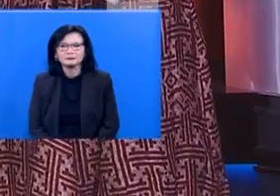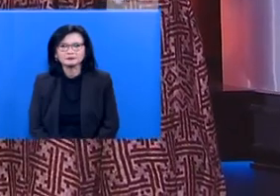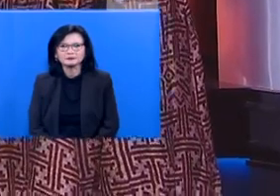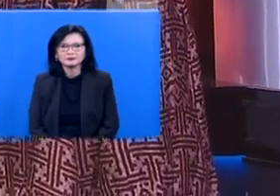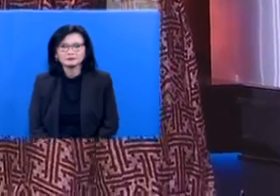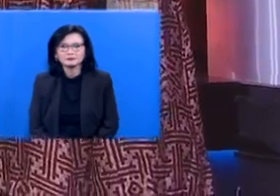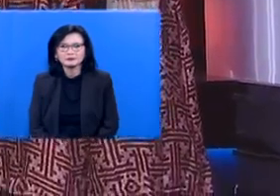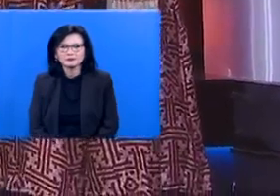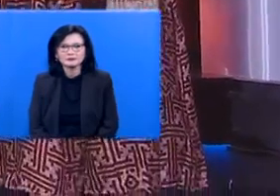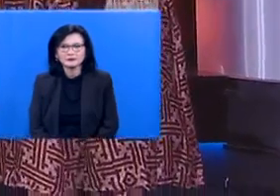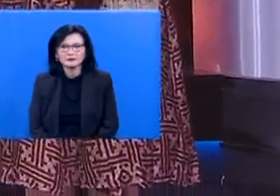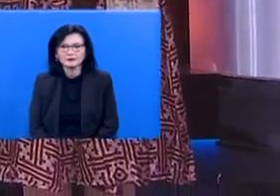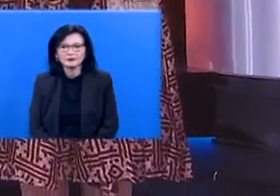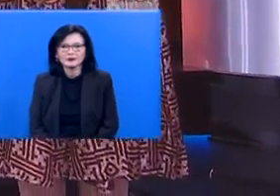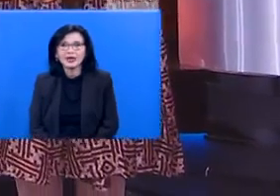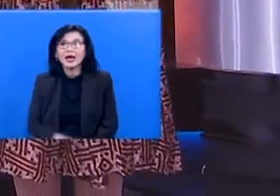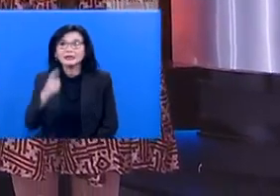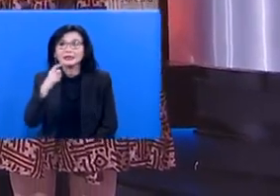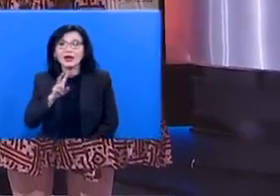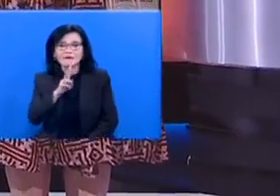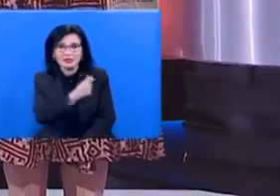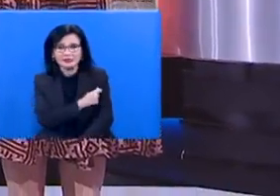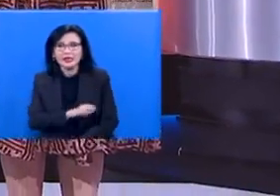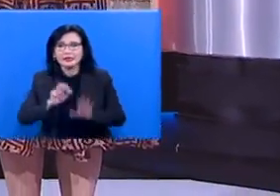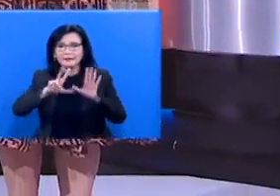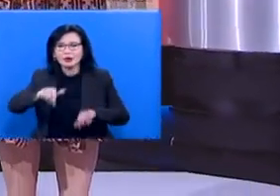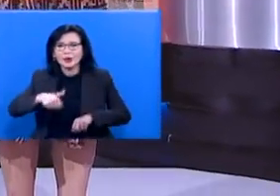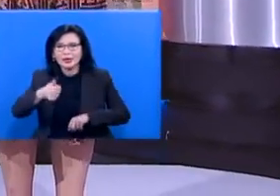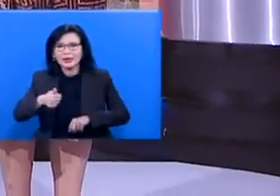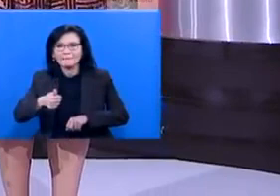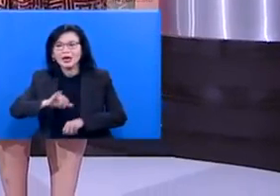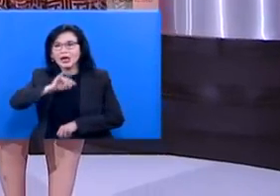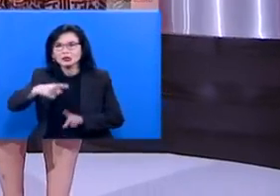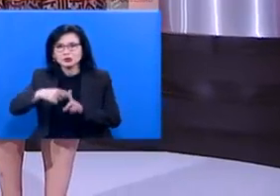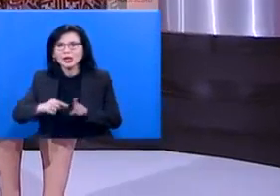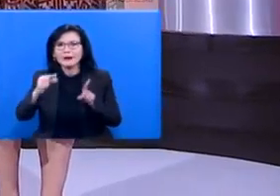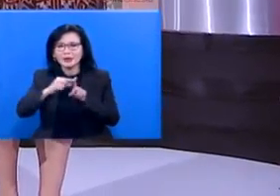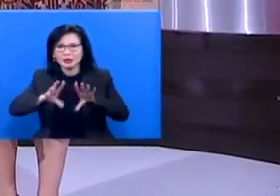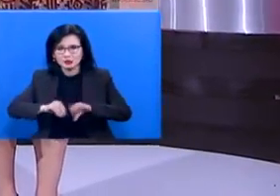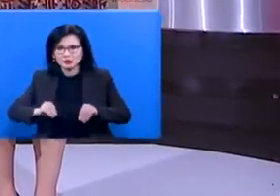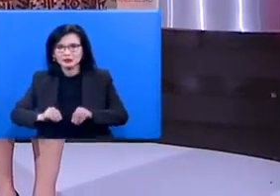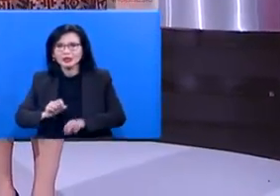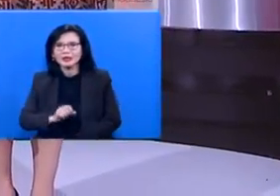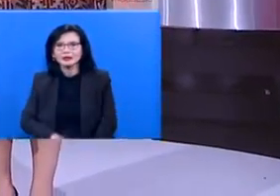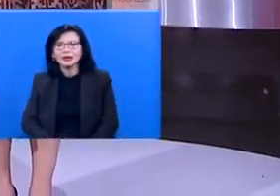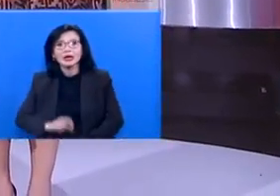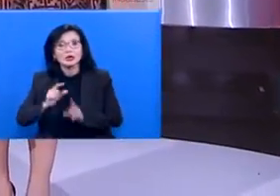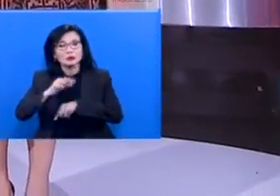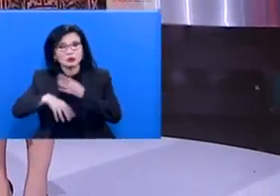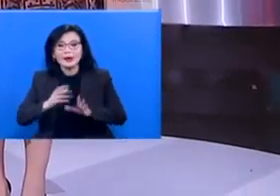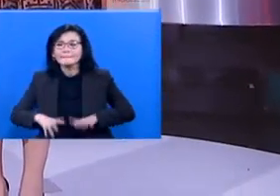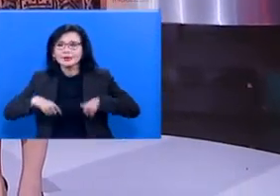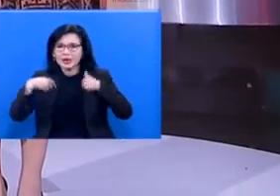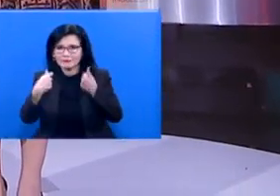Ya, kita ke informasi selanjutnya ini soal vaksin. Sebanyak 8,6 juta pekerja dari 17.800 perusahaan telah mendaftar untuk